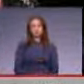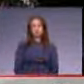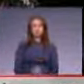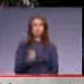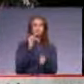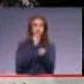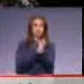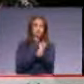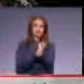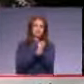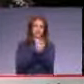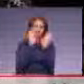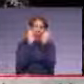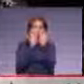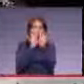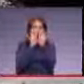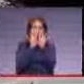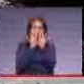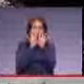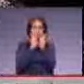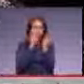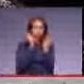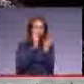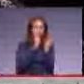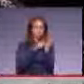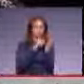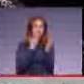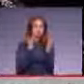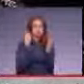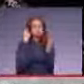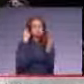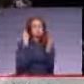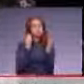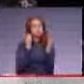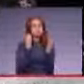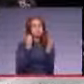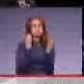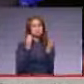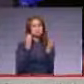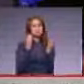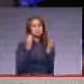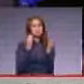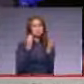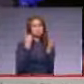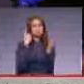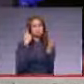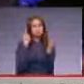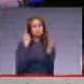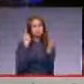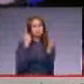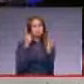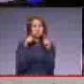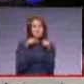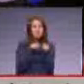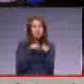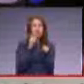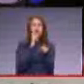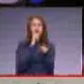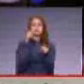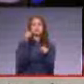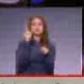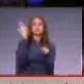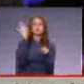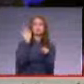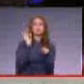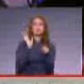التخشيبه يعني كان عاطف الطيب يقول انا حيران لو ما كانتش هي كنت هجيب مين؟ هجيب مين؟ تخيلي ان فيلم التخشيبه يا مدام